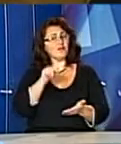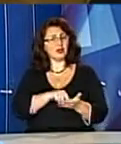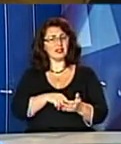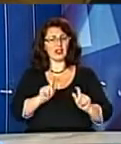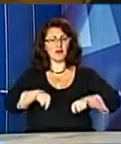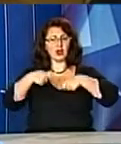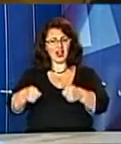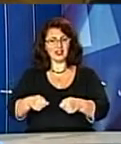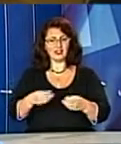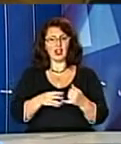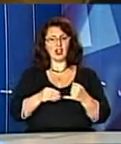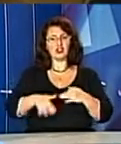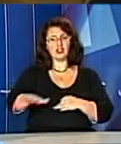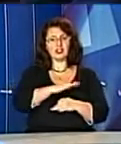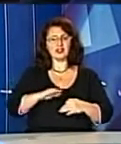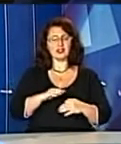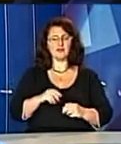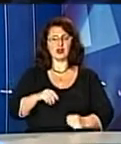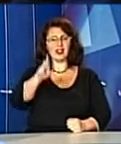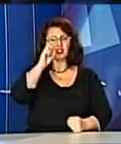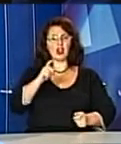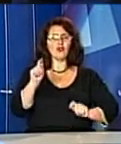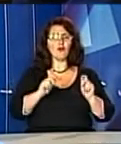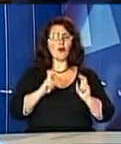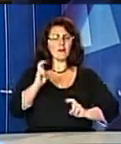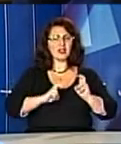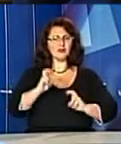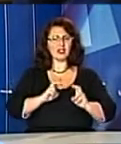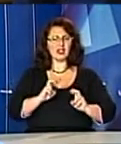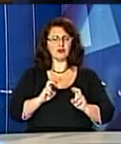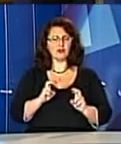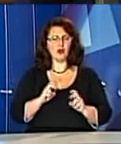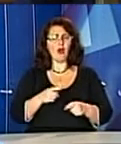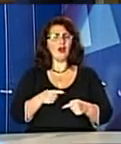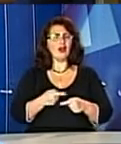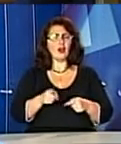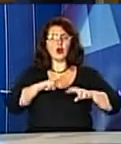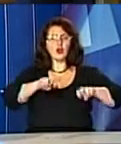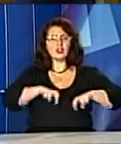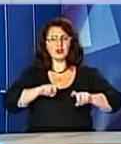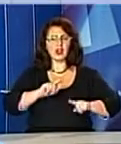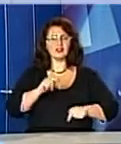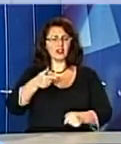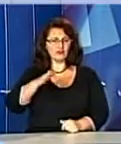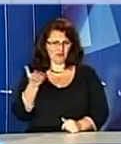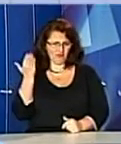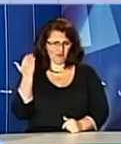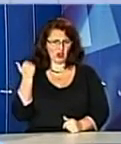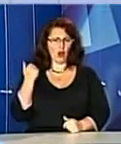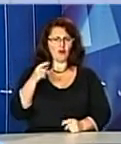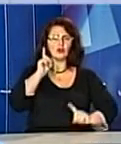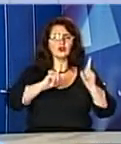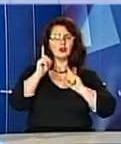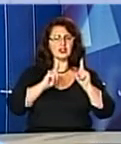землі комунальному підприємству для обслуговування об'єктів нерухомого майна розглядалося на минулому засіданні сесії міської ради. Та